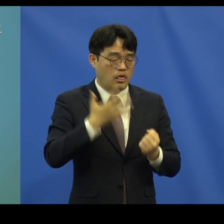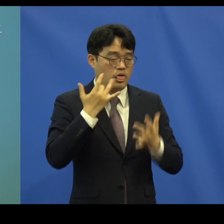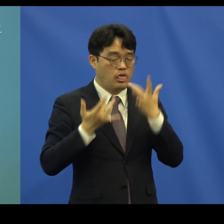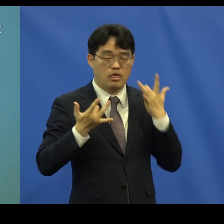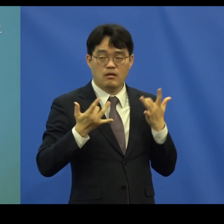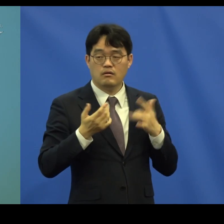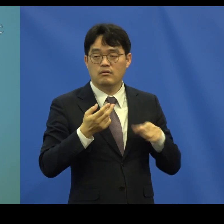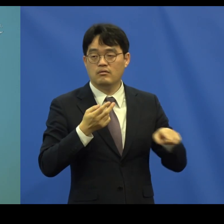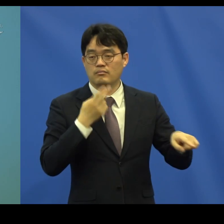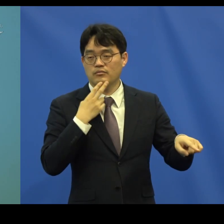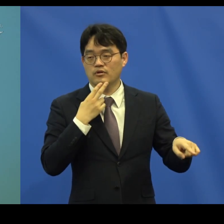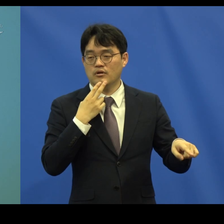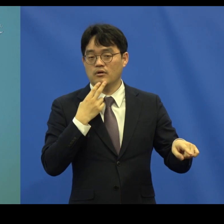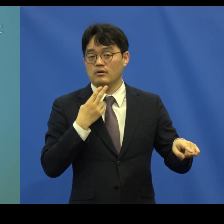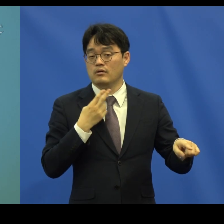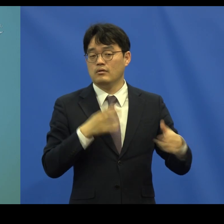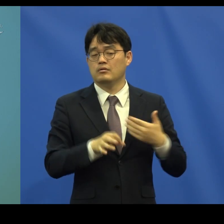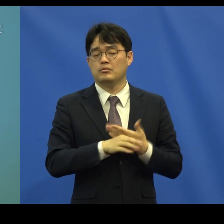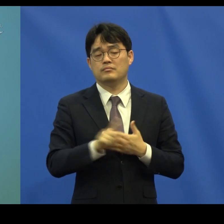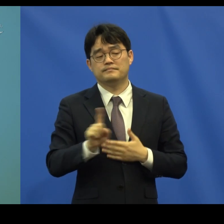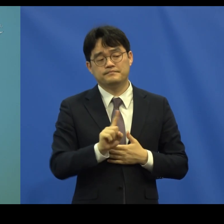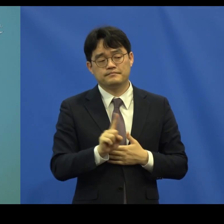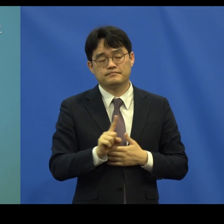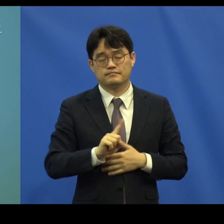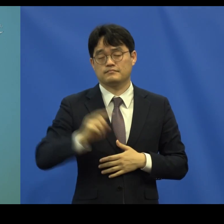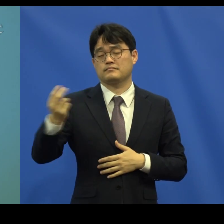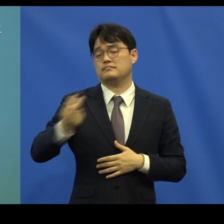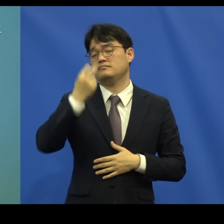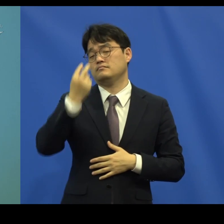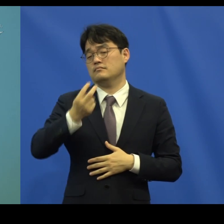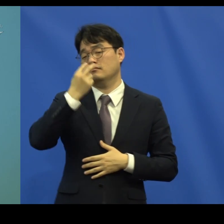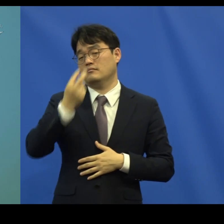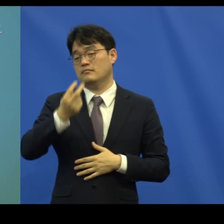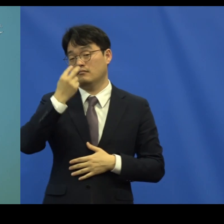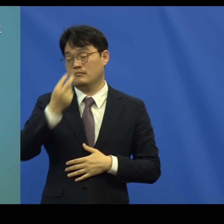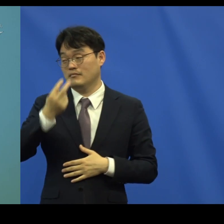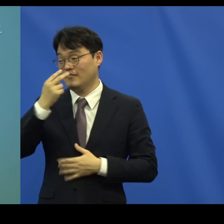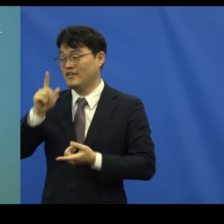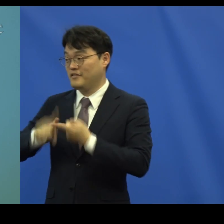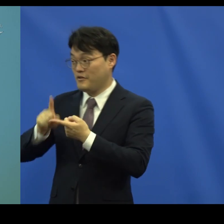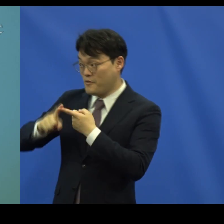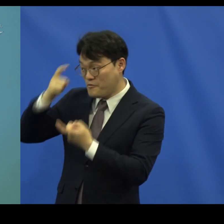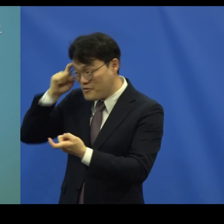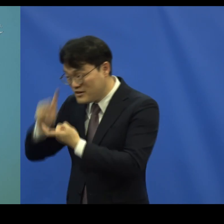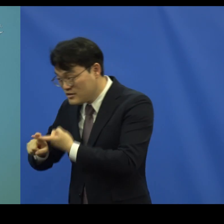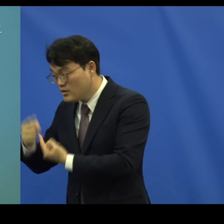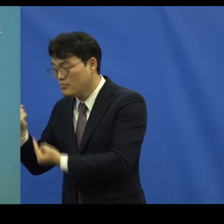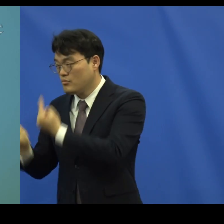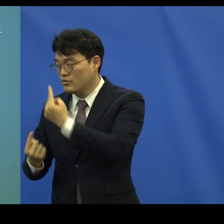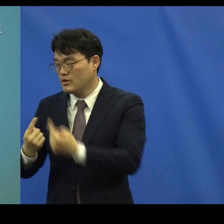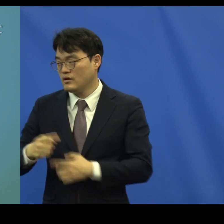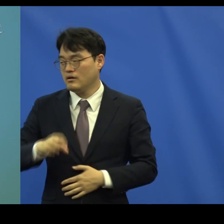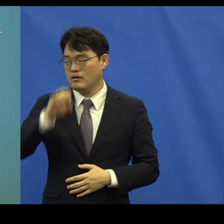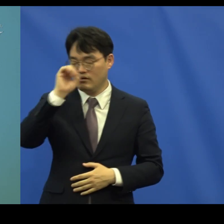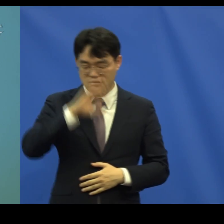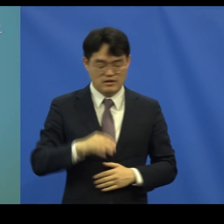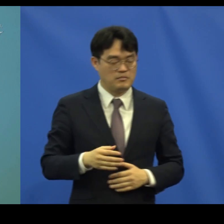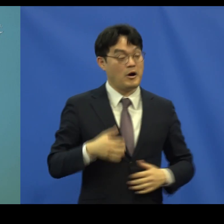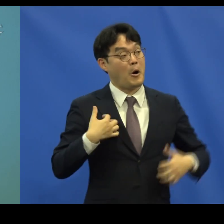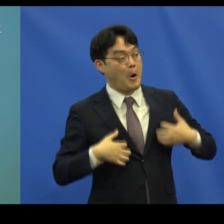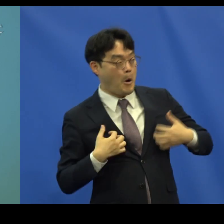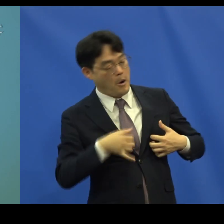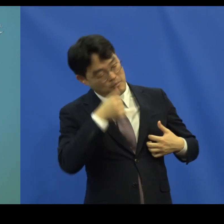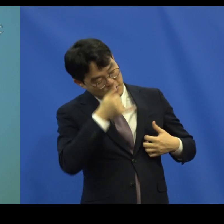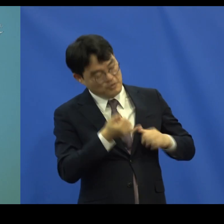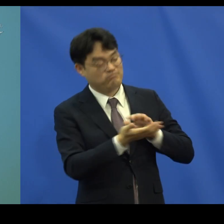대한 관심보다 비본질적인 그런 일들에 관심을 쏟는 거죠. 교회를 다니면 또 사람들도 사귀고 만나고 재미있고